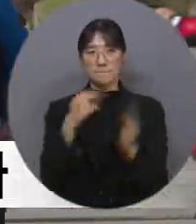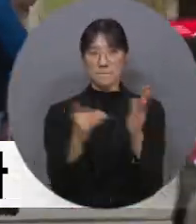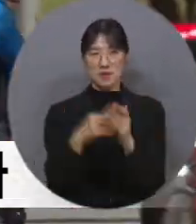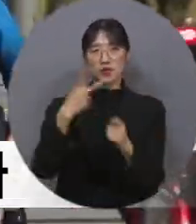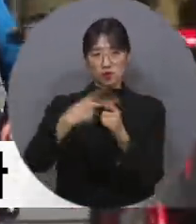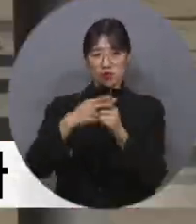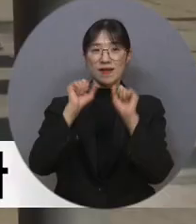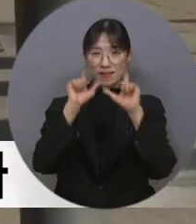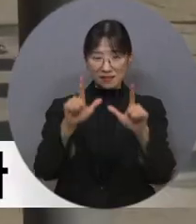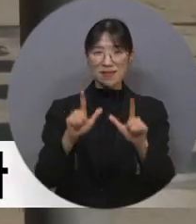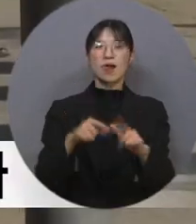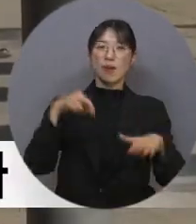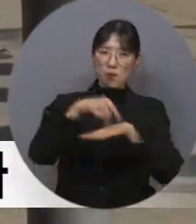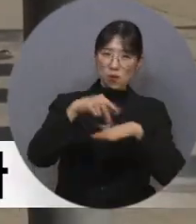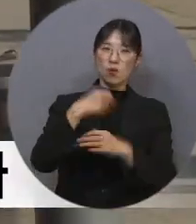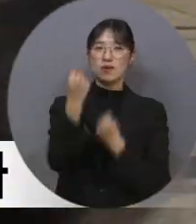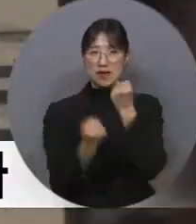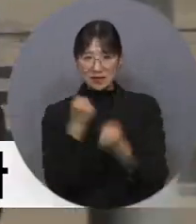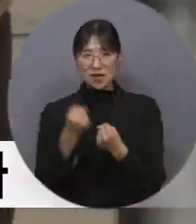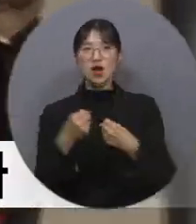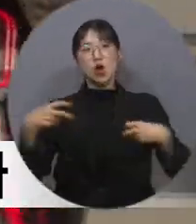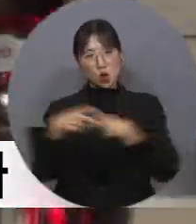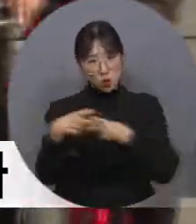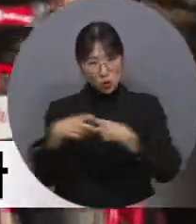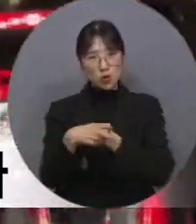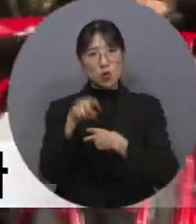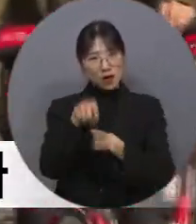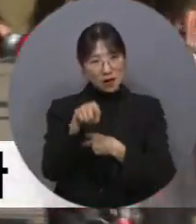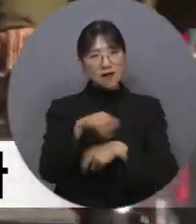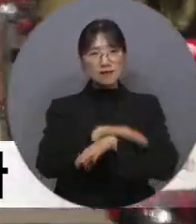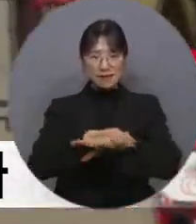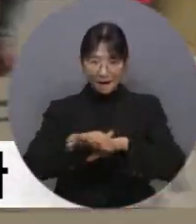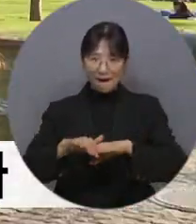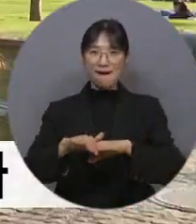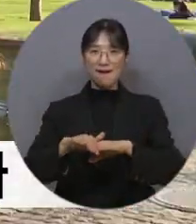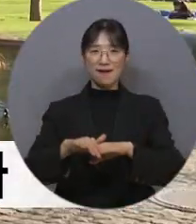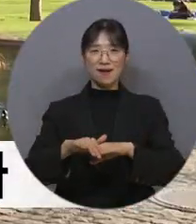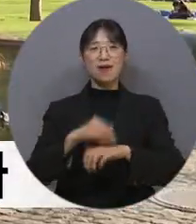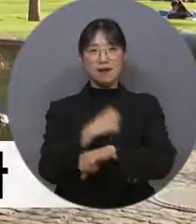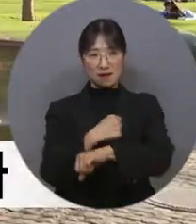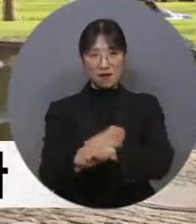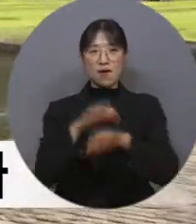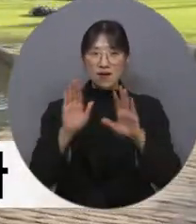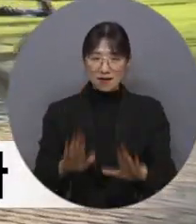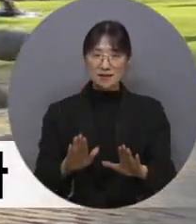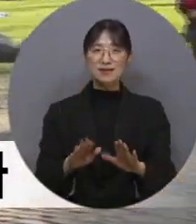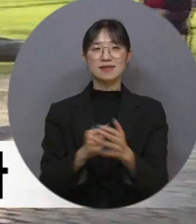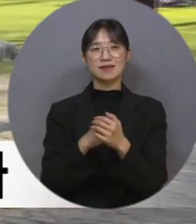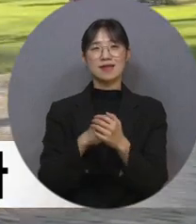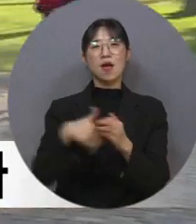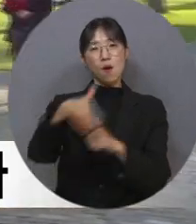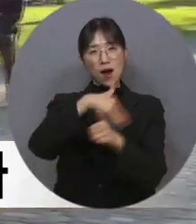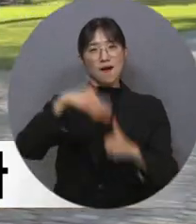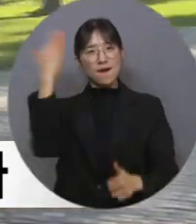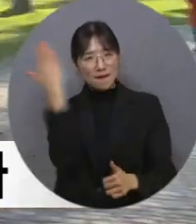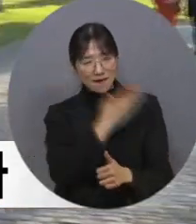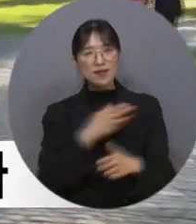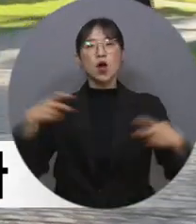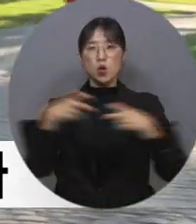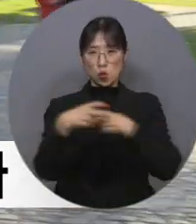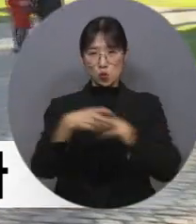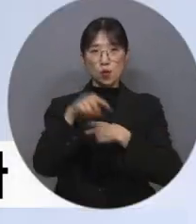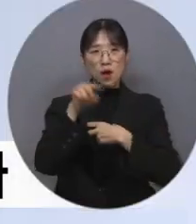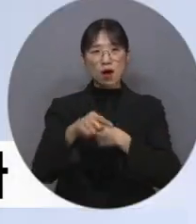도보, 자전거, 대중교통 등 생태교통정책이 자리를 잡고 현재 친환경 교통 분담률이